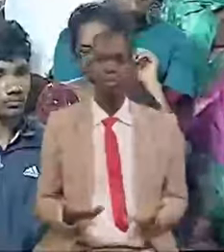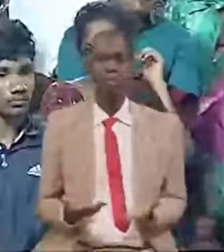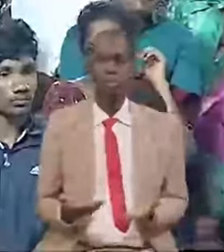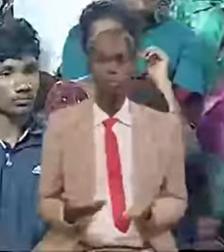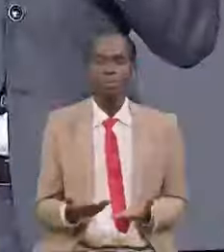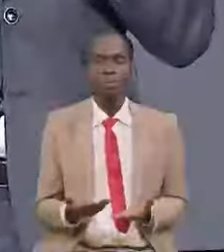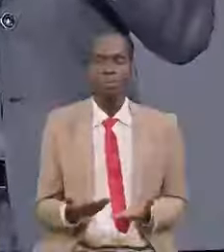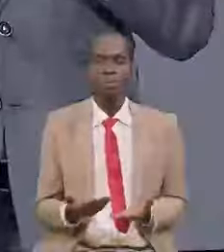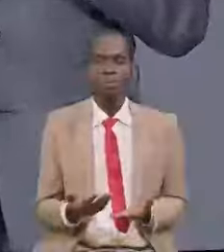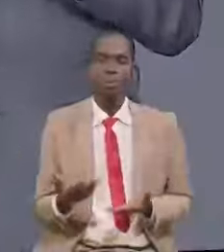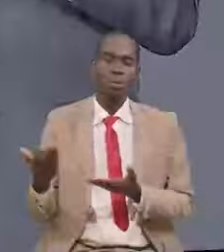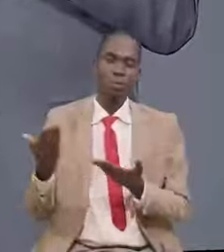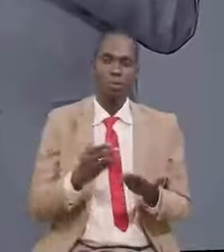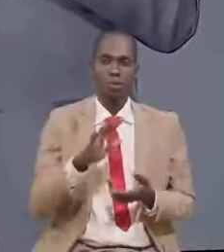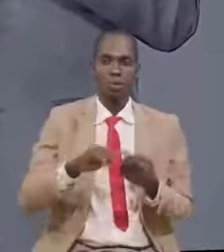amenez vos amis,